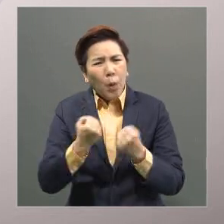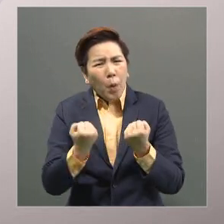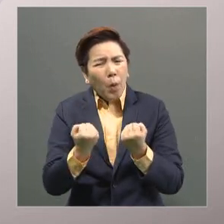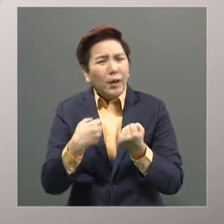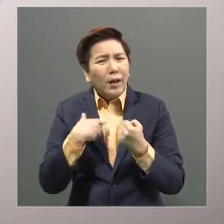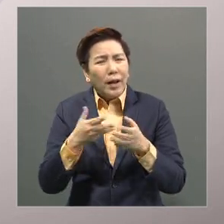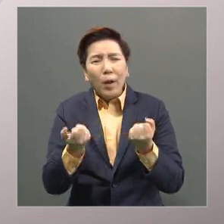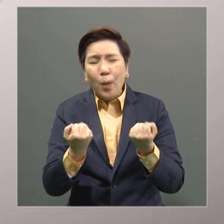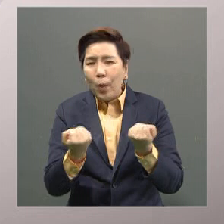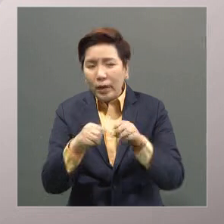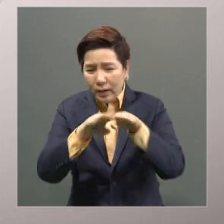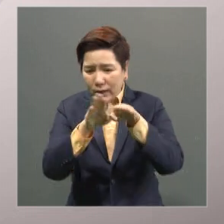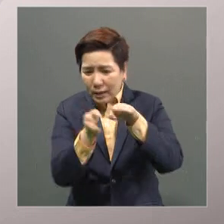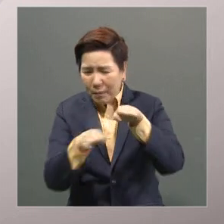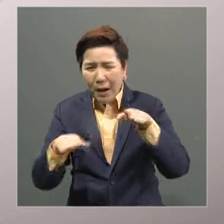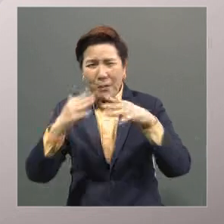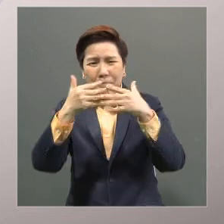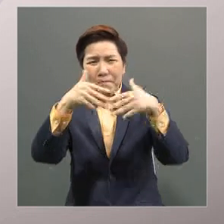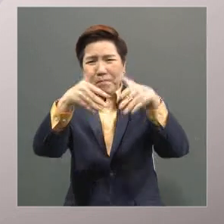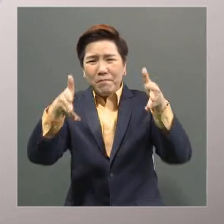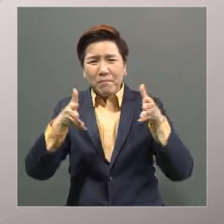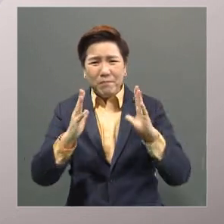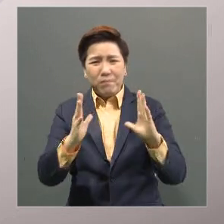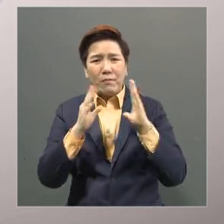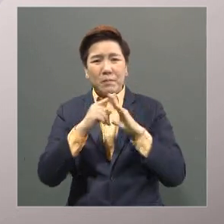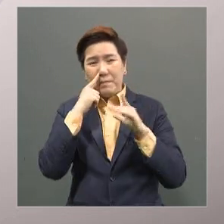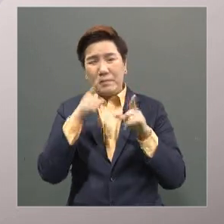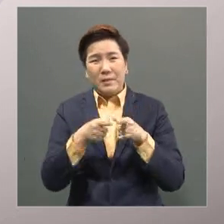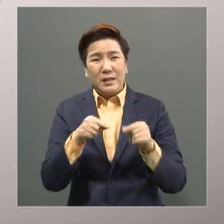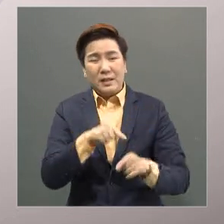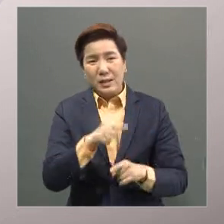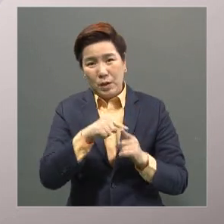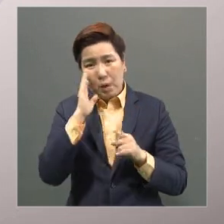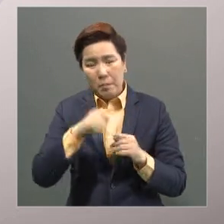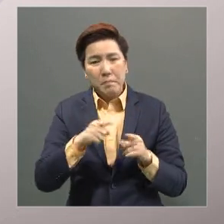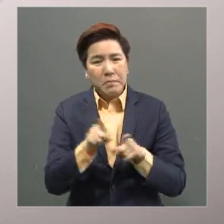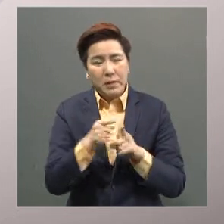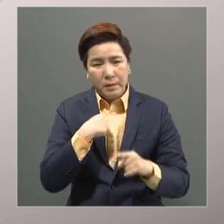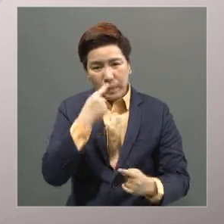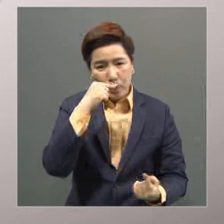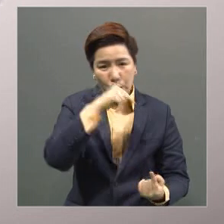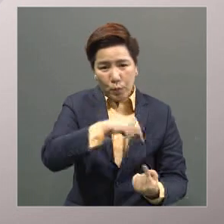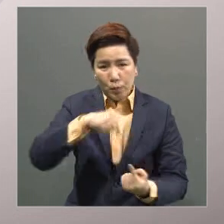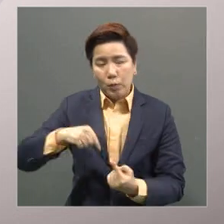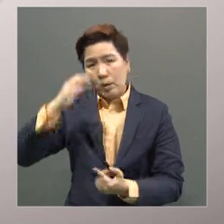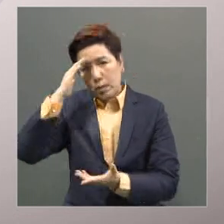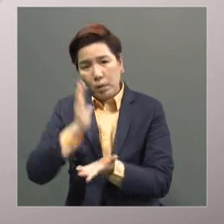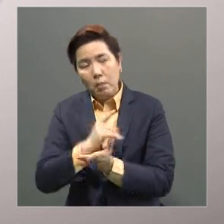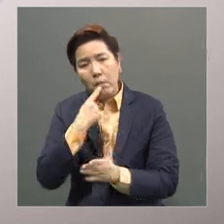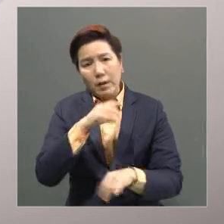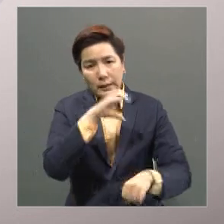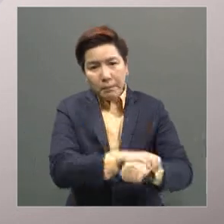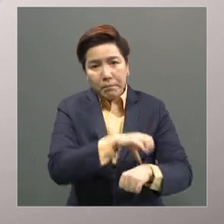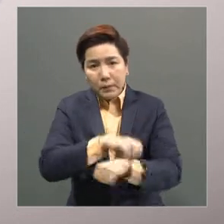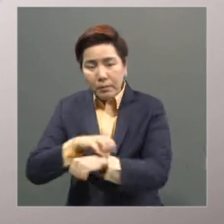ตู้ทึบมาเลยใช่ค่ะแล้วเขาต้องอยู่กันแล้วจะบอกว่าเดี๋ยวจะไม่ใช่แค่คดีนี้นะเดี๋ยวจะมีอีกคือวันนี้เนี่ยหลายจุดที่เจ้าหน้าที่มีการแถลงข่าวอัน